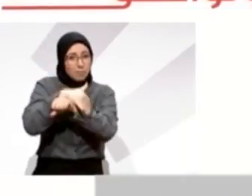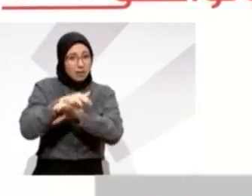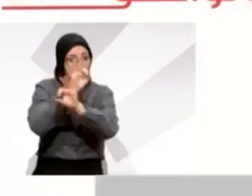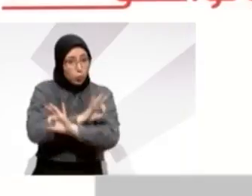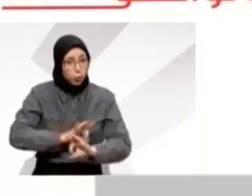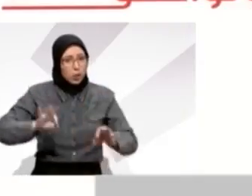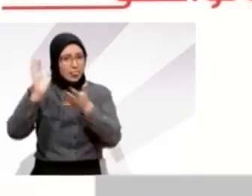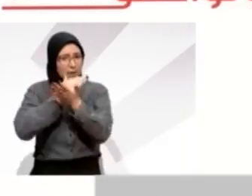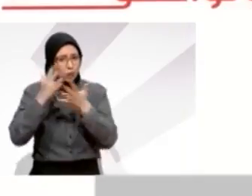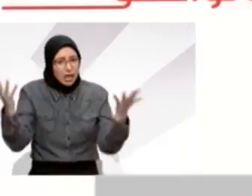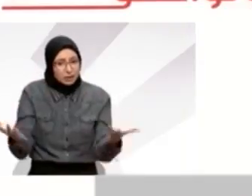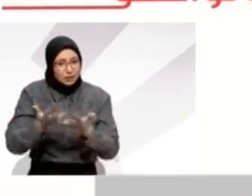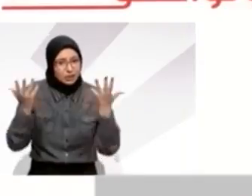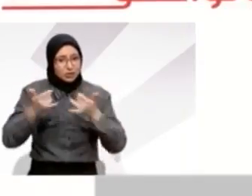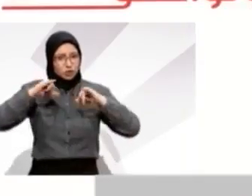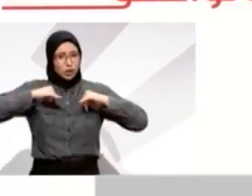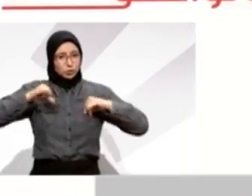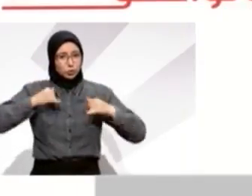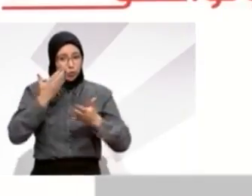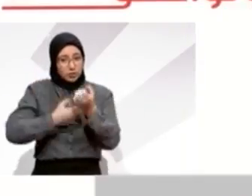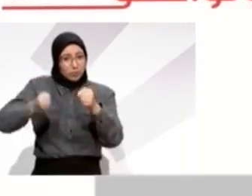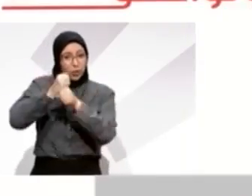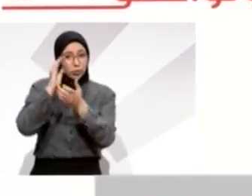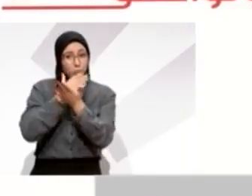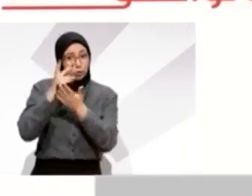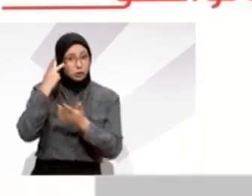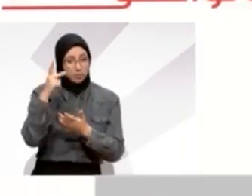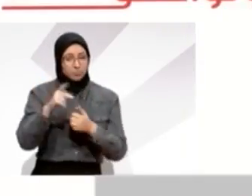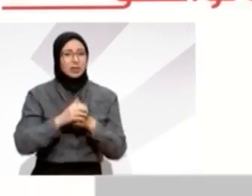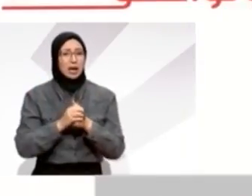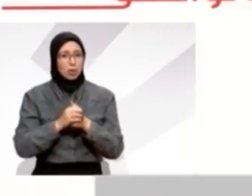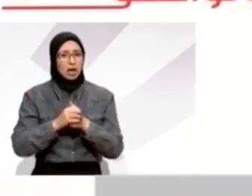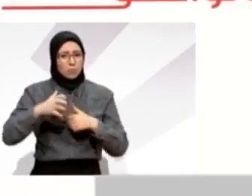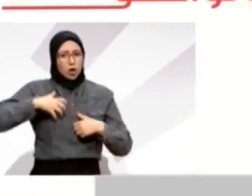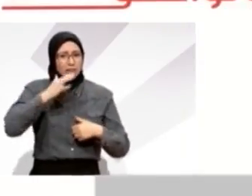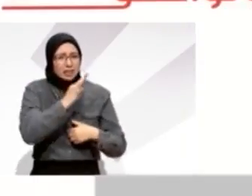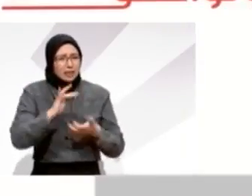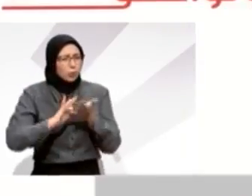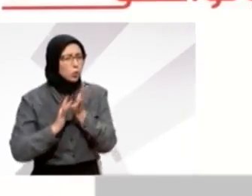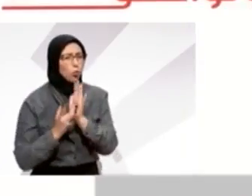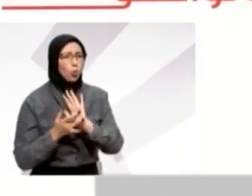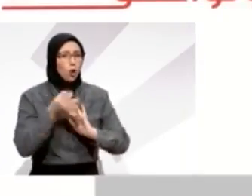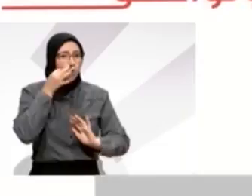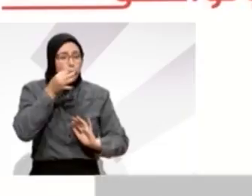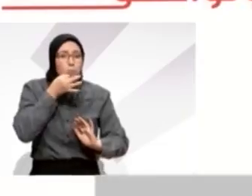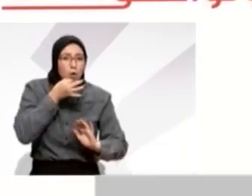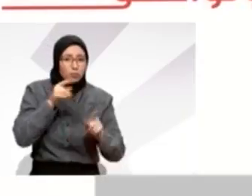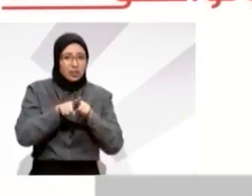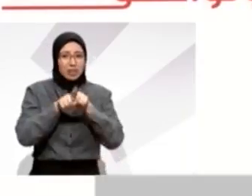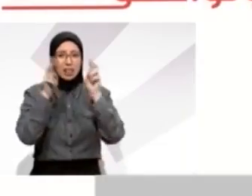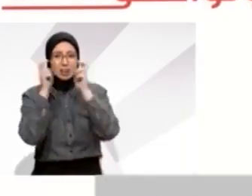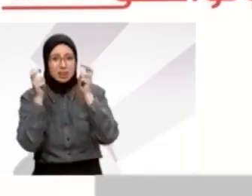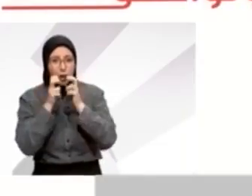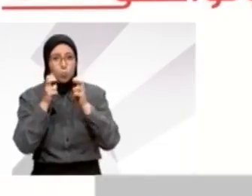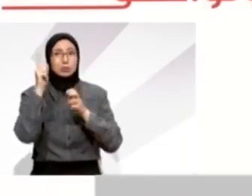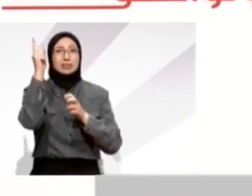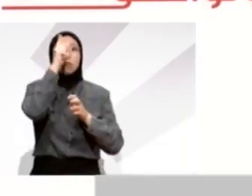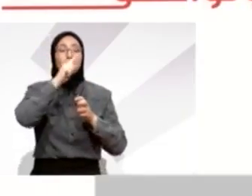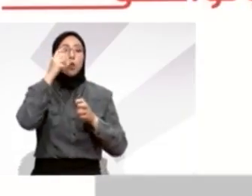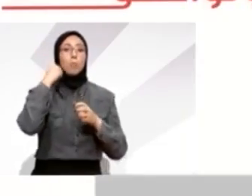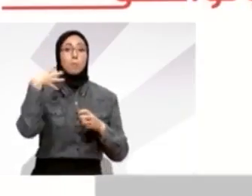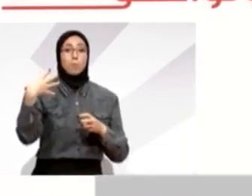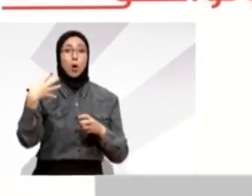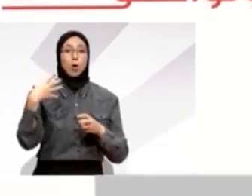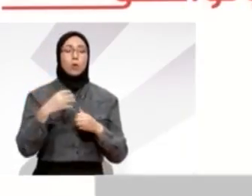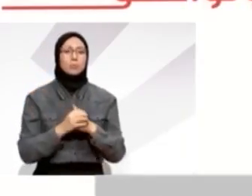تشجيع الشباب على بعض المشاريع الاستثماريه الجهه خاصه في الطاقات المتجدده والجبس زي ما استمر